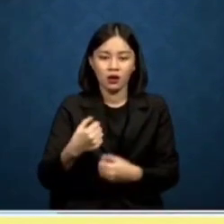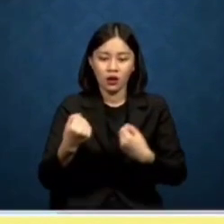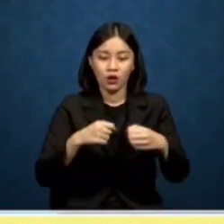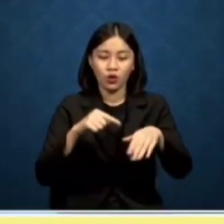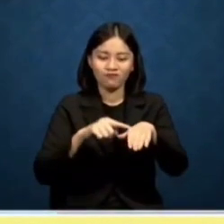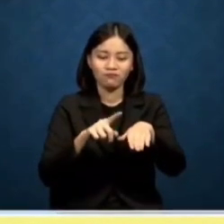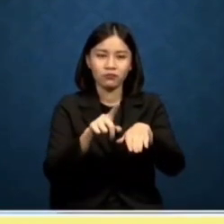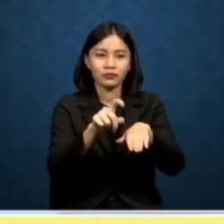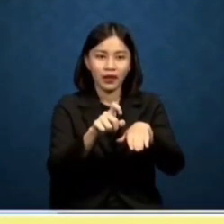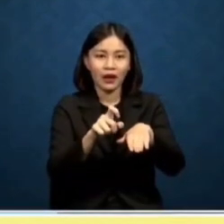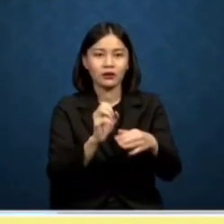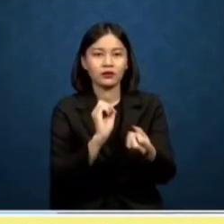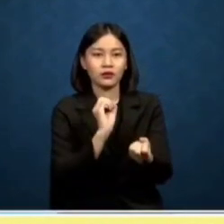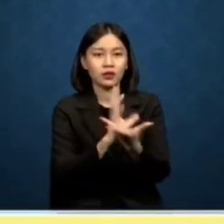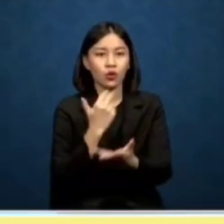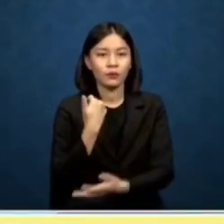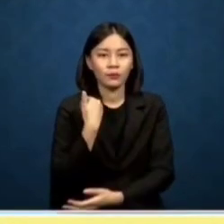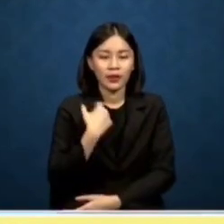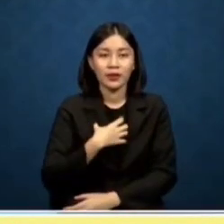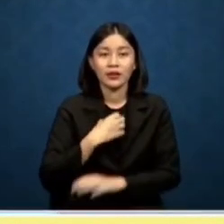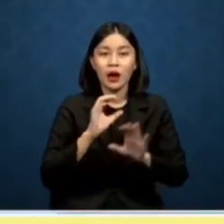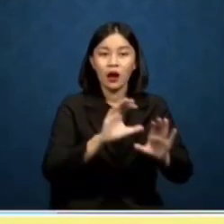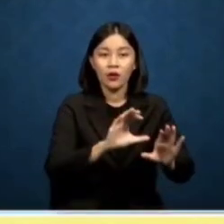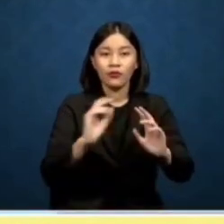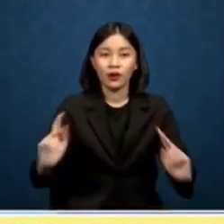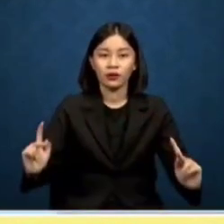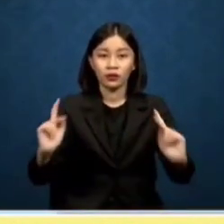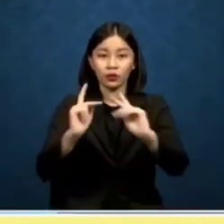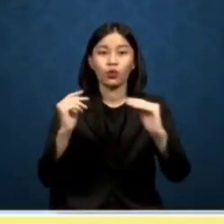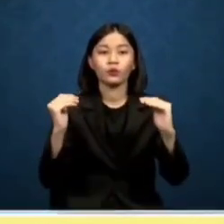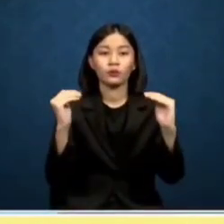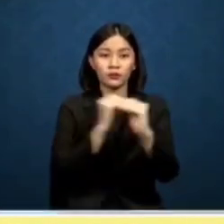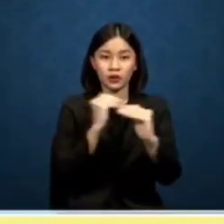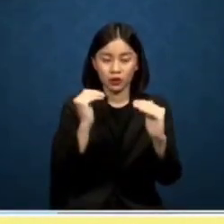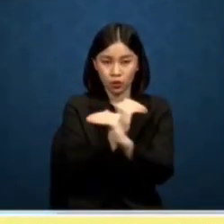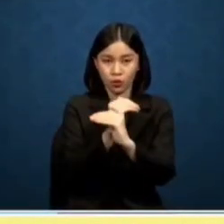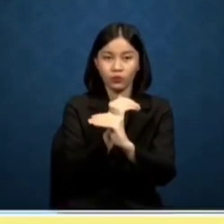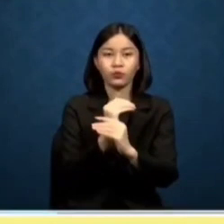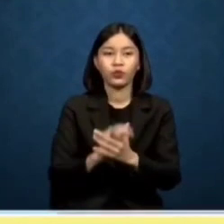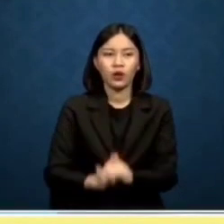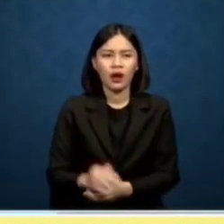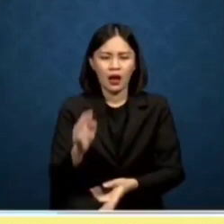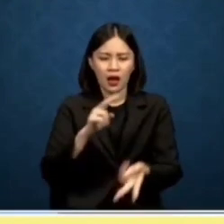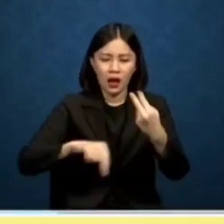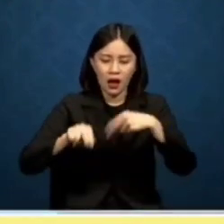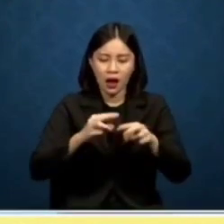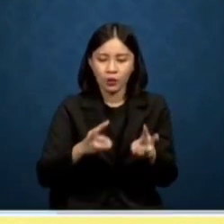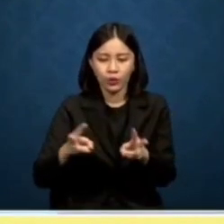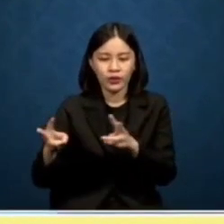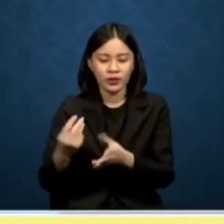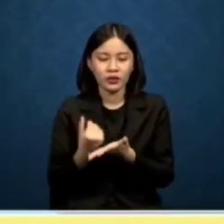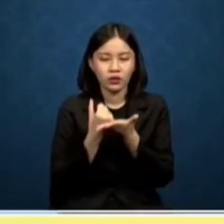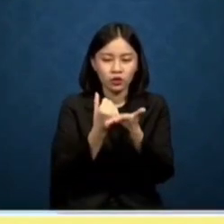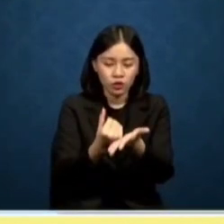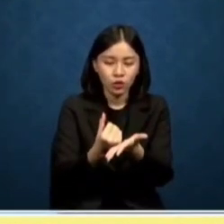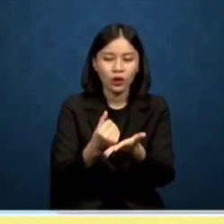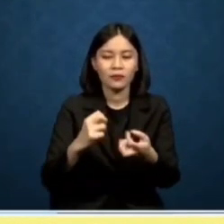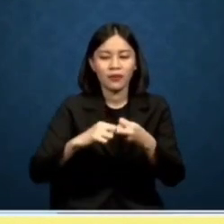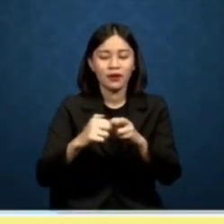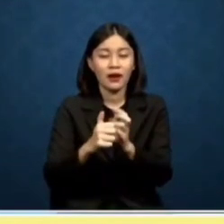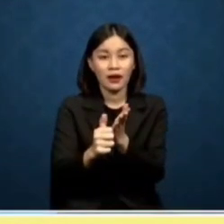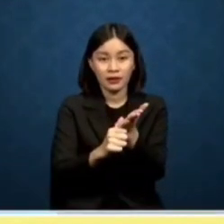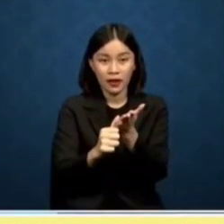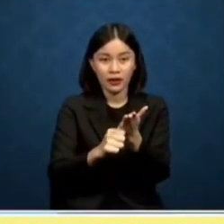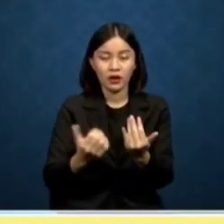แต่ไม่มีการดำเนินการใดๆทำให้รถของประชาชนได้รับความเสียหายและป้ายทะเบียนรถสูญหายเป็นจำนวนมากนอกจากนี้ยังพบ